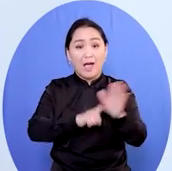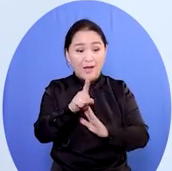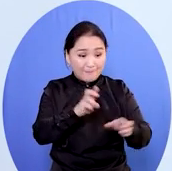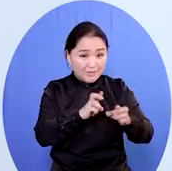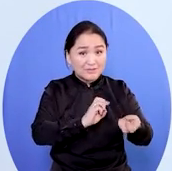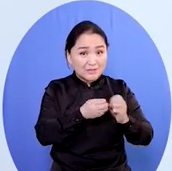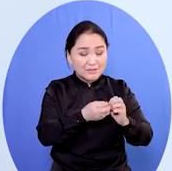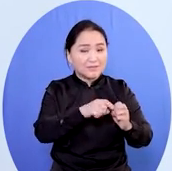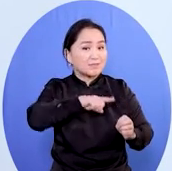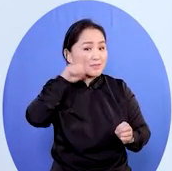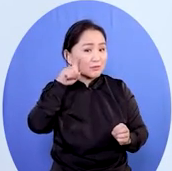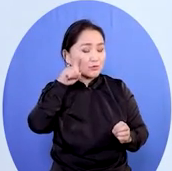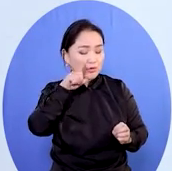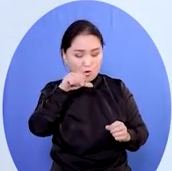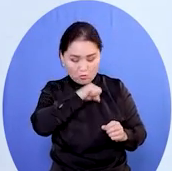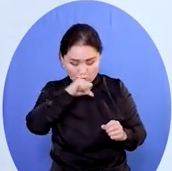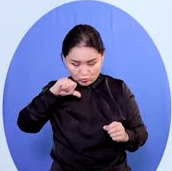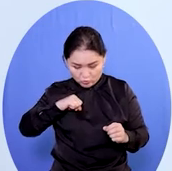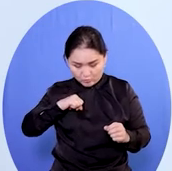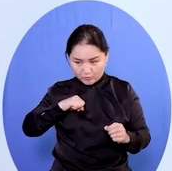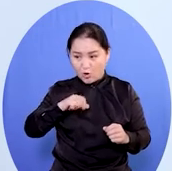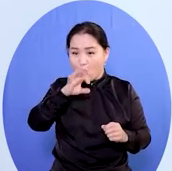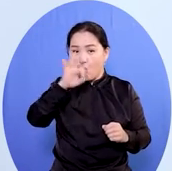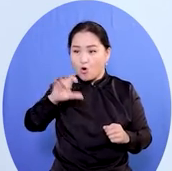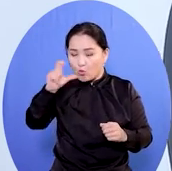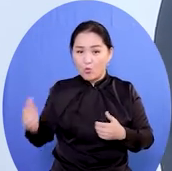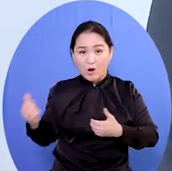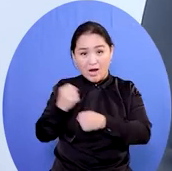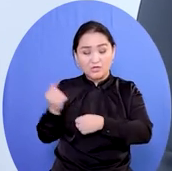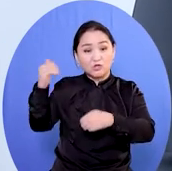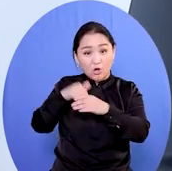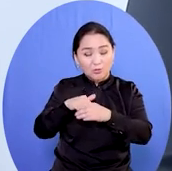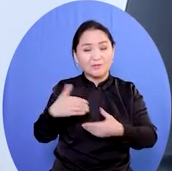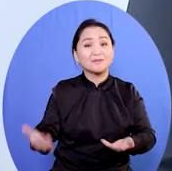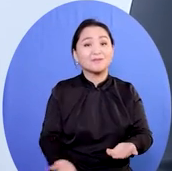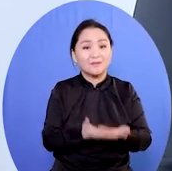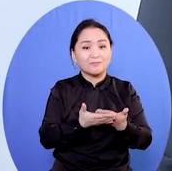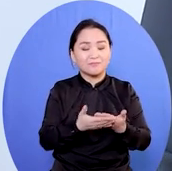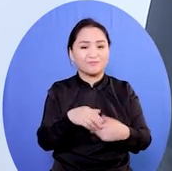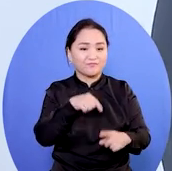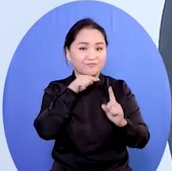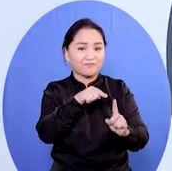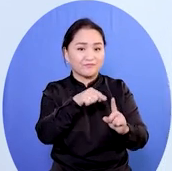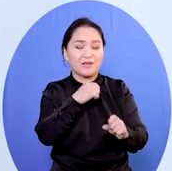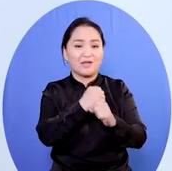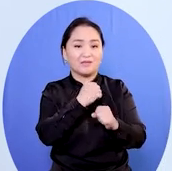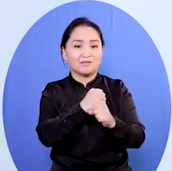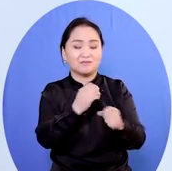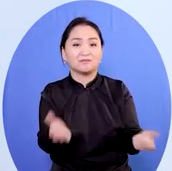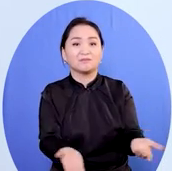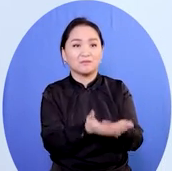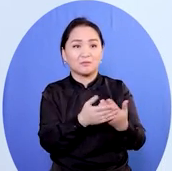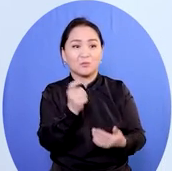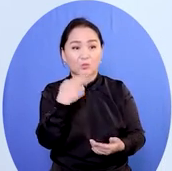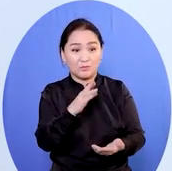залуучуудад дэмжих, өөртөө болон бусдад ажлын байр бий болгож ажиллахт нь дэмжлэг үзүүлж байгаа шүү дээ төрийн зүгээс. Тэгэхээр энэ чиглэлээр бол одоо ажиллахт нь айгүй хүндрэлтэй